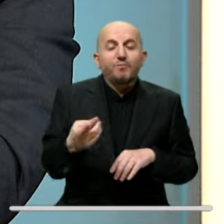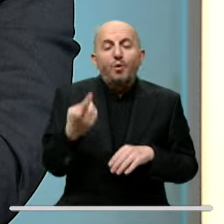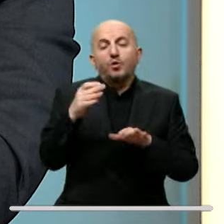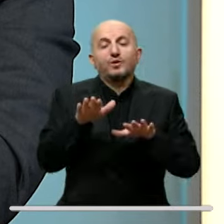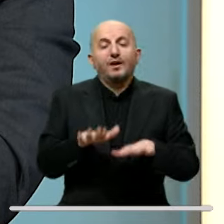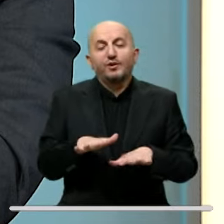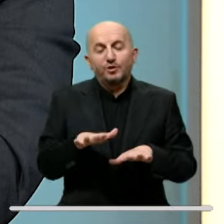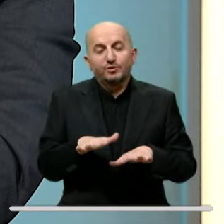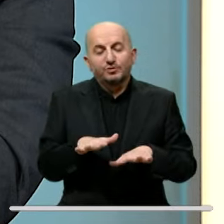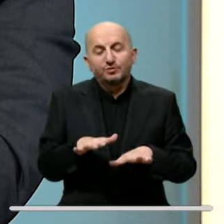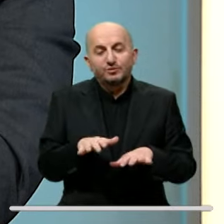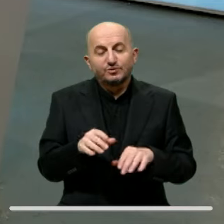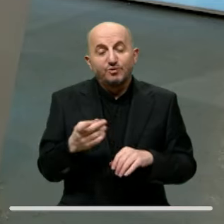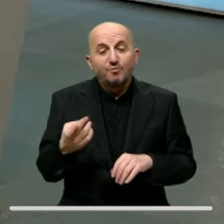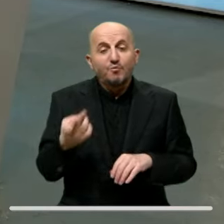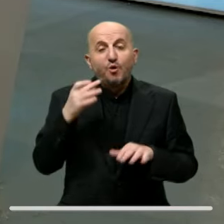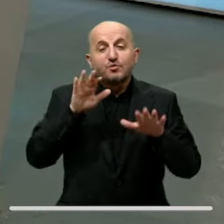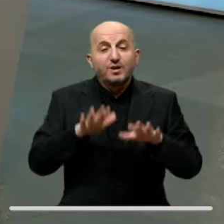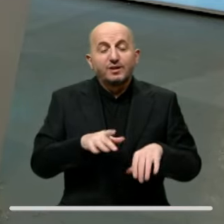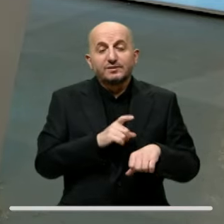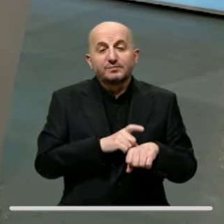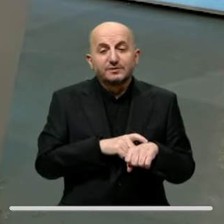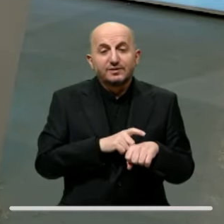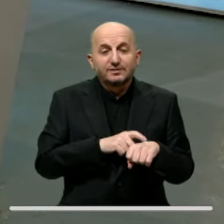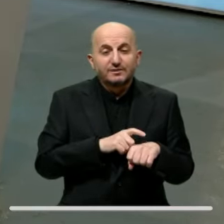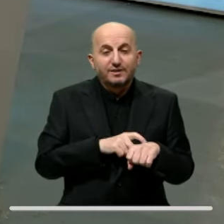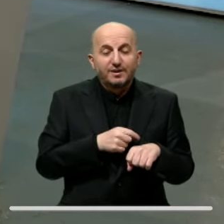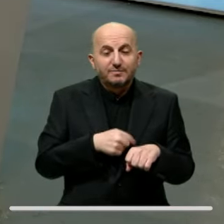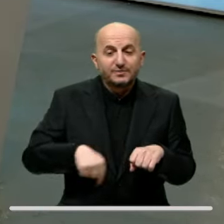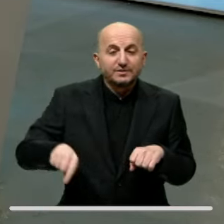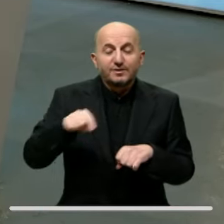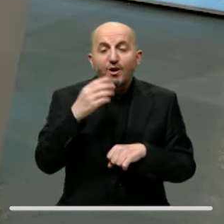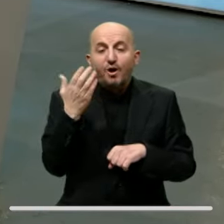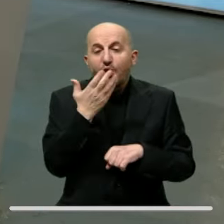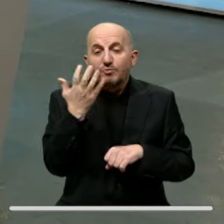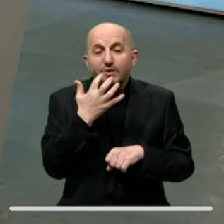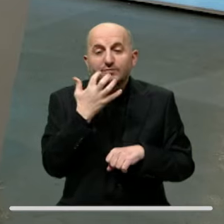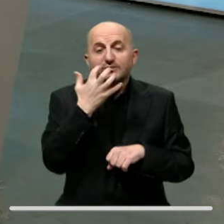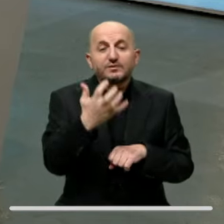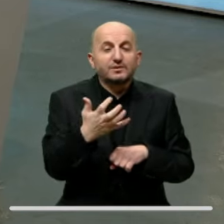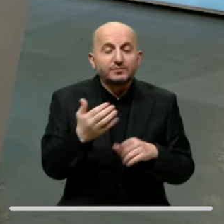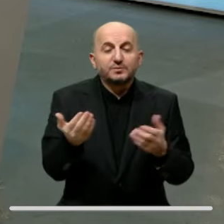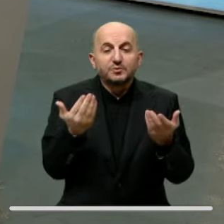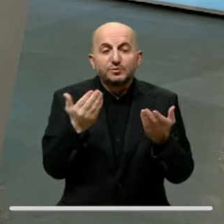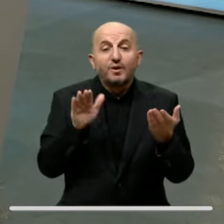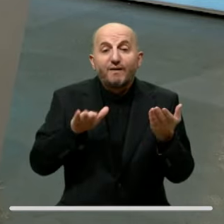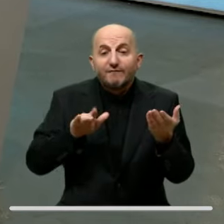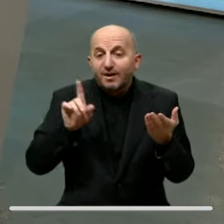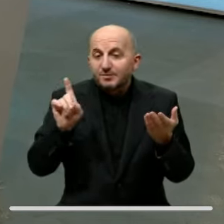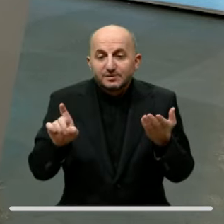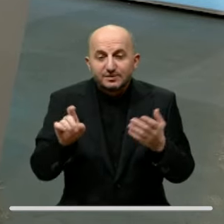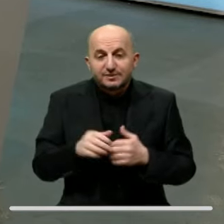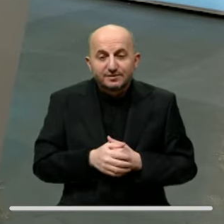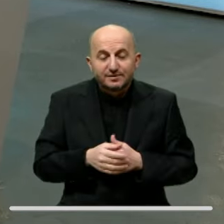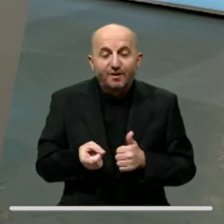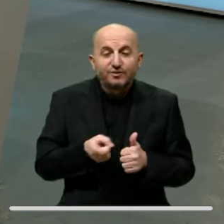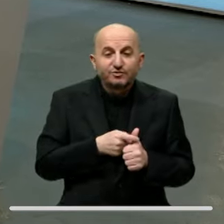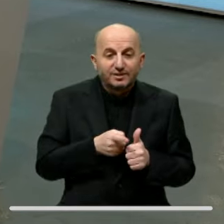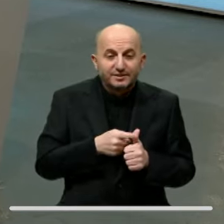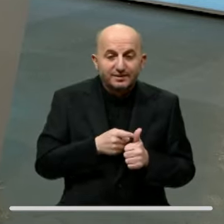kalıyoruz. Bu boş kaldığımız esnada bize okumamızı tavsiye edebileceğiniz bir dua var mıdır demiş.